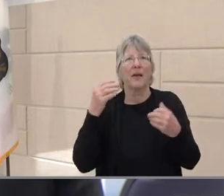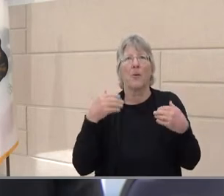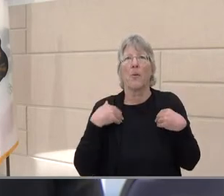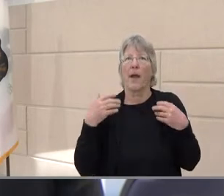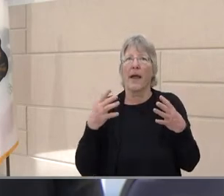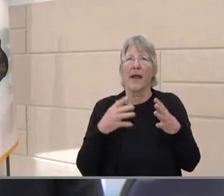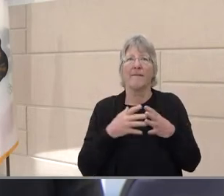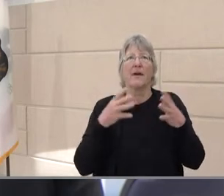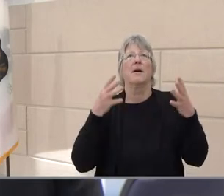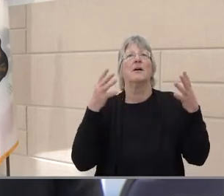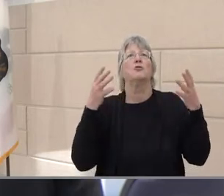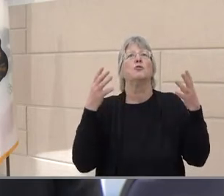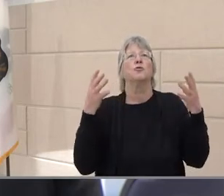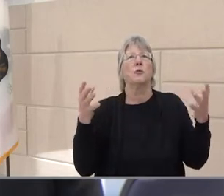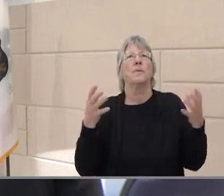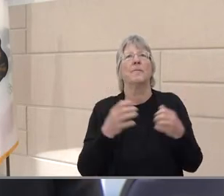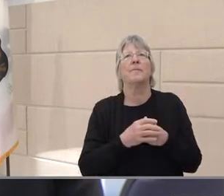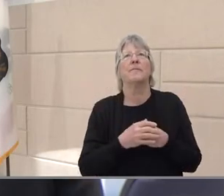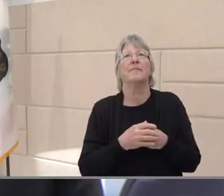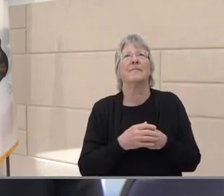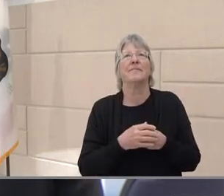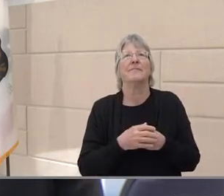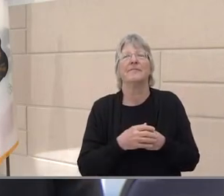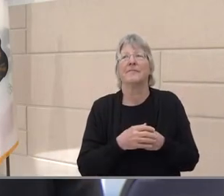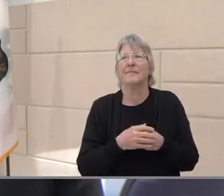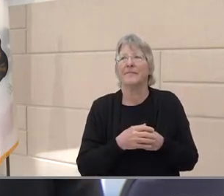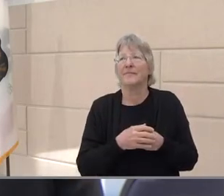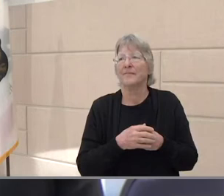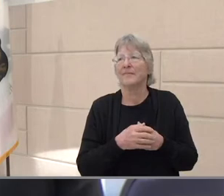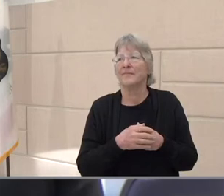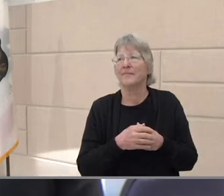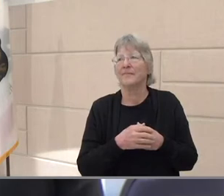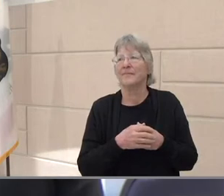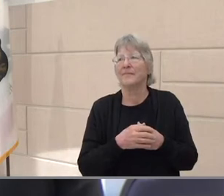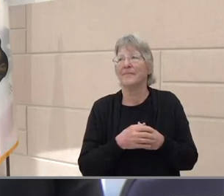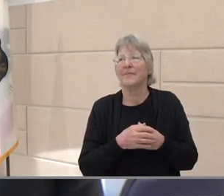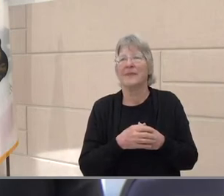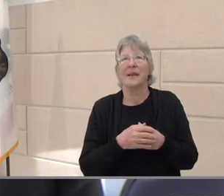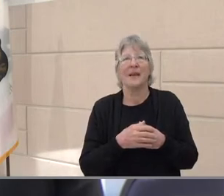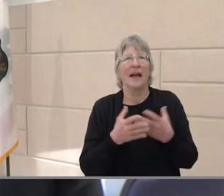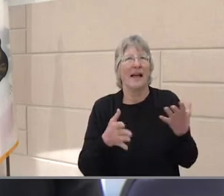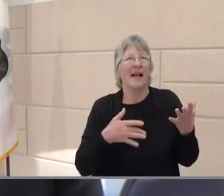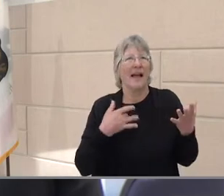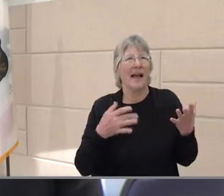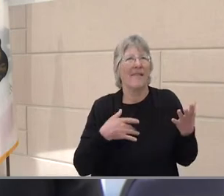ដើម្បីបង្កើតជាលទ្ធផលដើម្បីបង្កើតជាកិច្ចការបន្ត